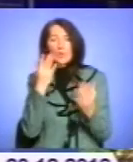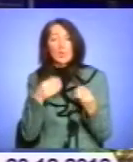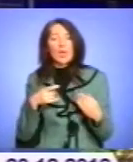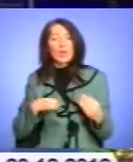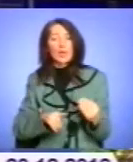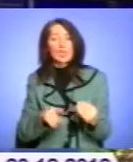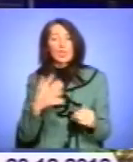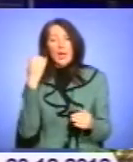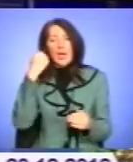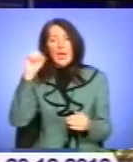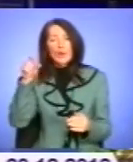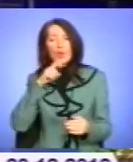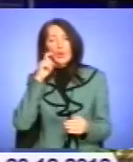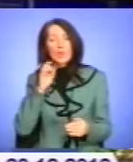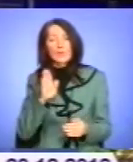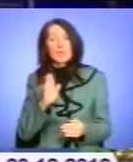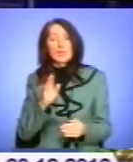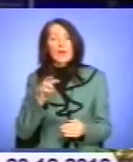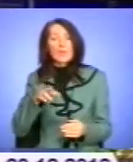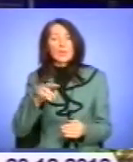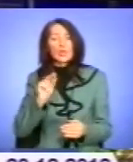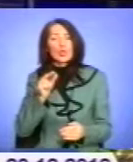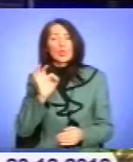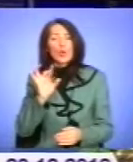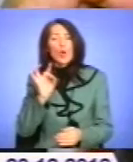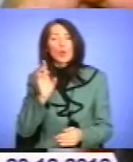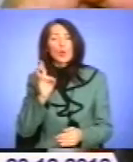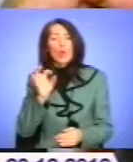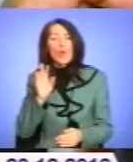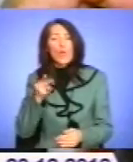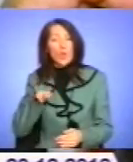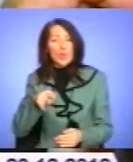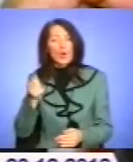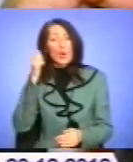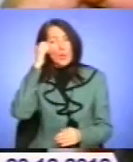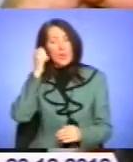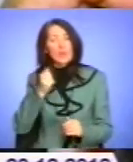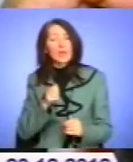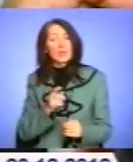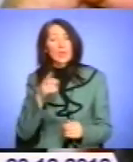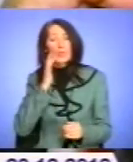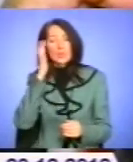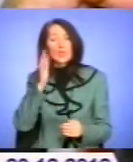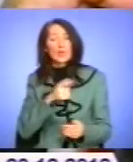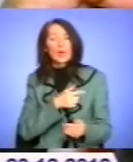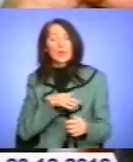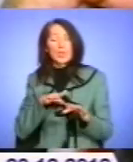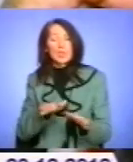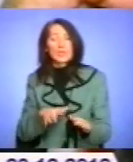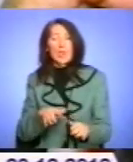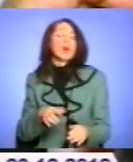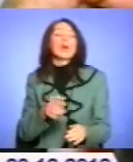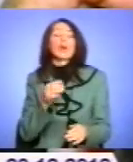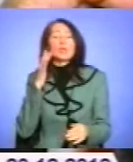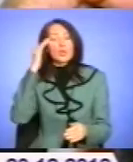народження героя України В'ячеслава Максимовича Чорновола. Його пам'ятають як політичного діяча, радянського дисидента, талановитого